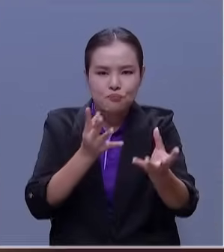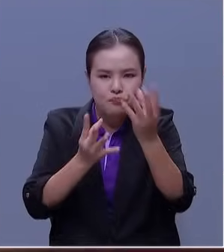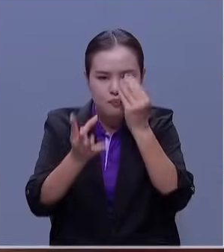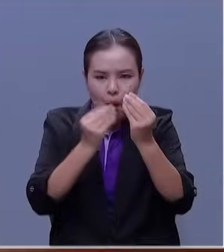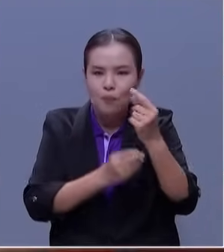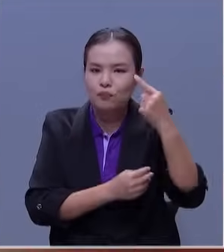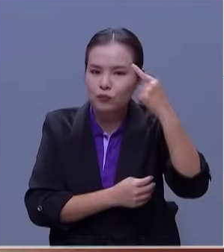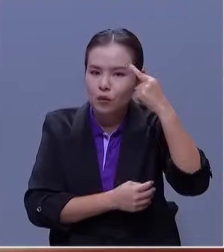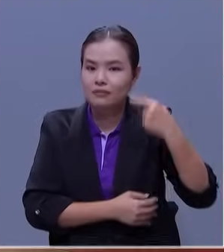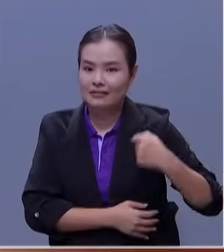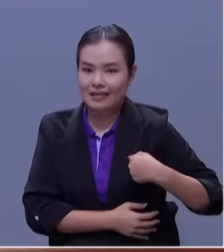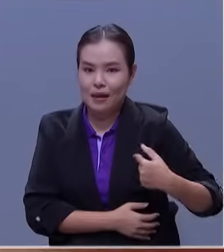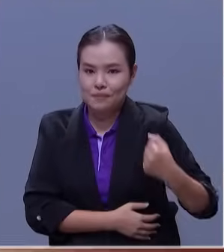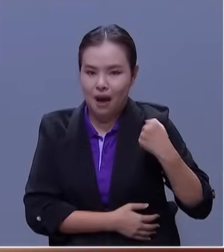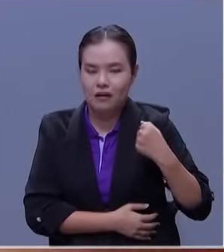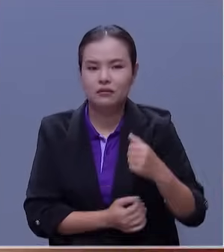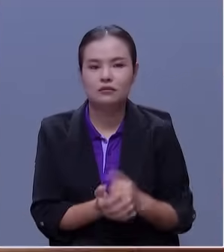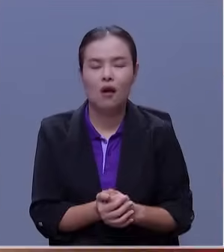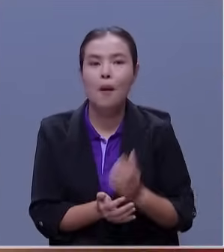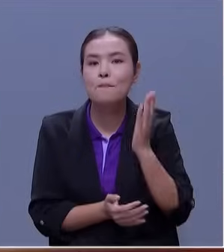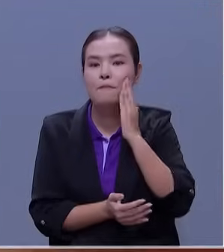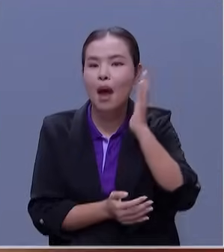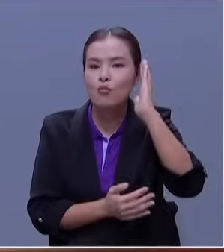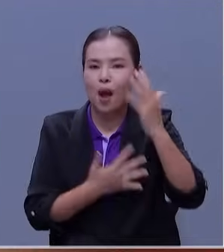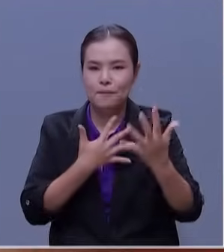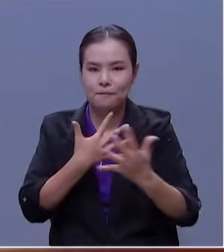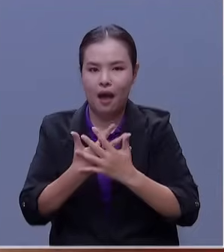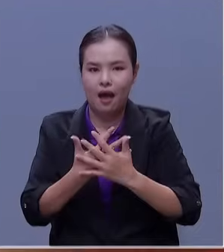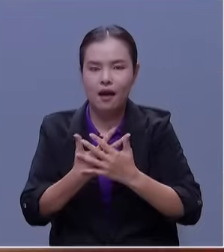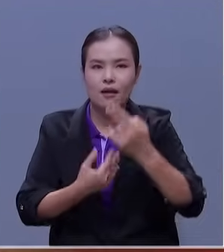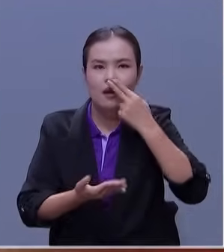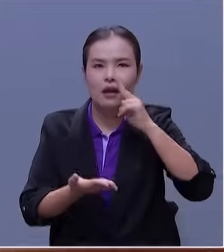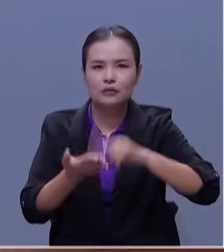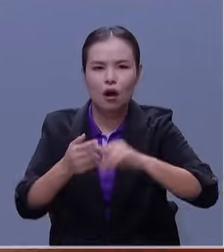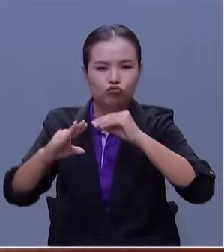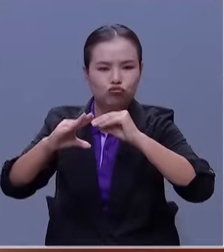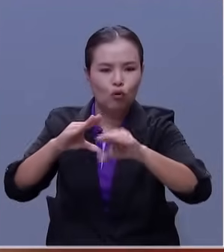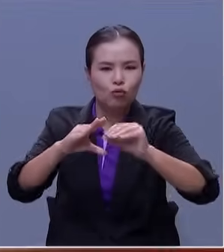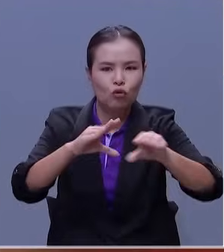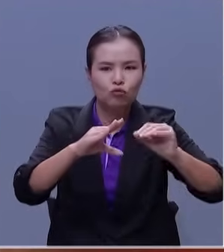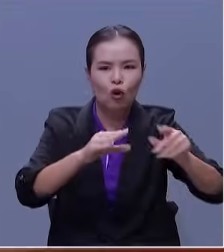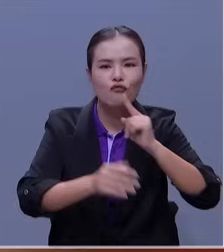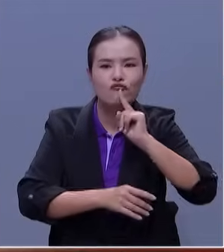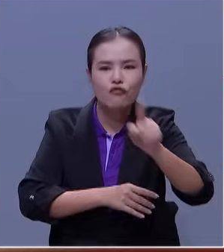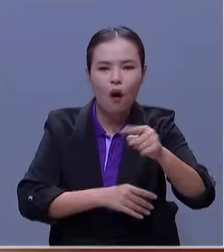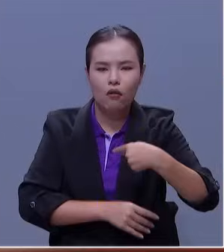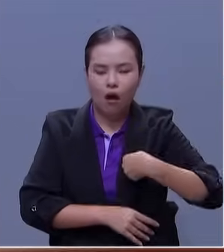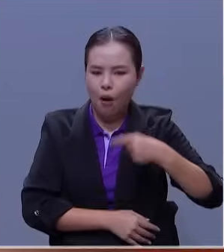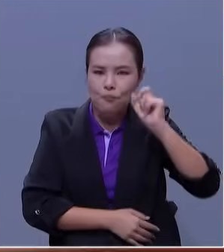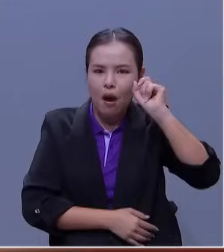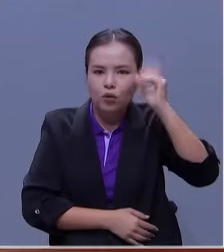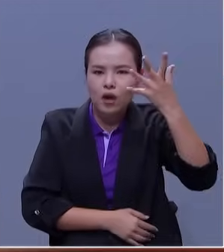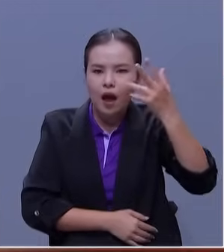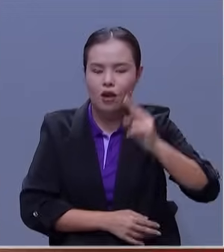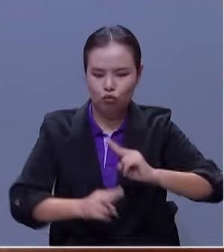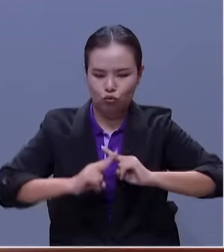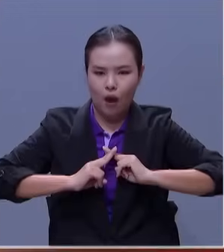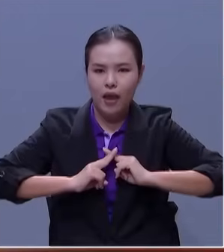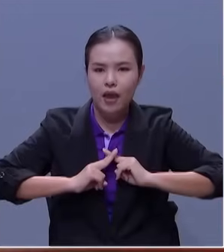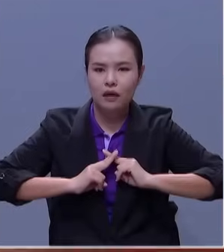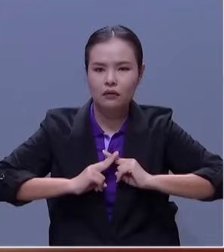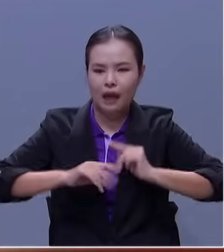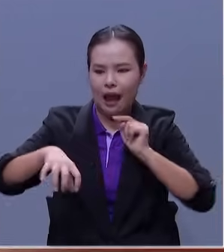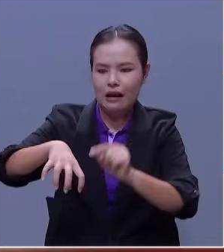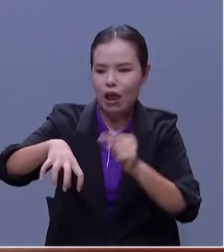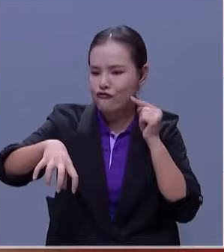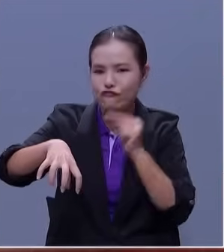ที่เสียแป้งอยู่ในเรือนจำแล้วบอกว่าได้ทำหนังสือร้องเรียนหลายหน่วยงานตัวเองเนี่ยไม่เข้าใจว่าทำไมไม่ร้องเรียนมาที่สำนักงานอัยการ